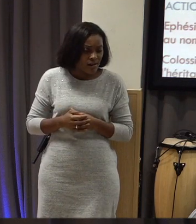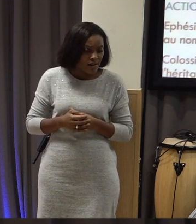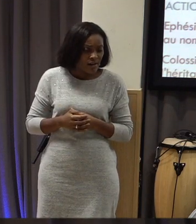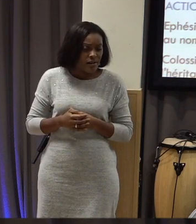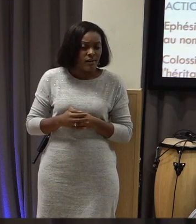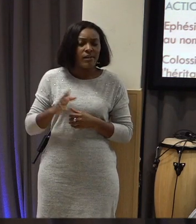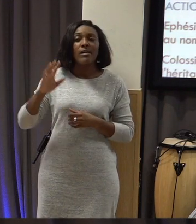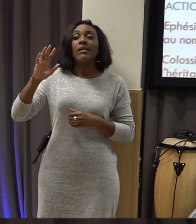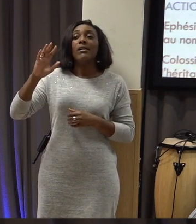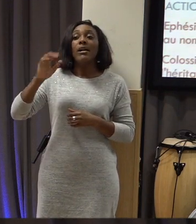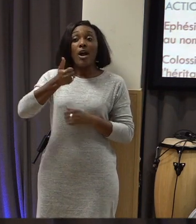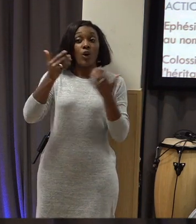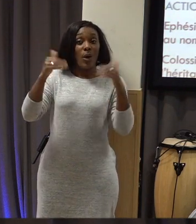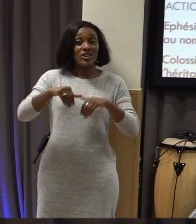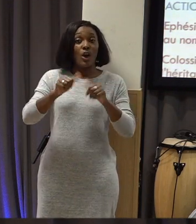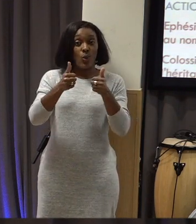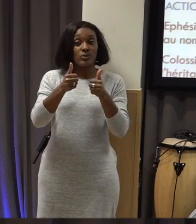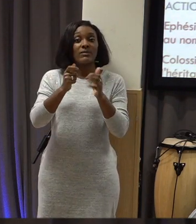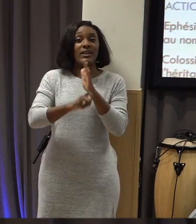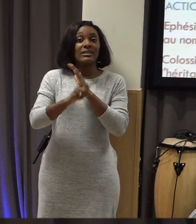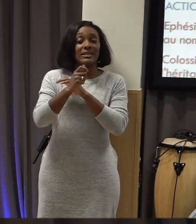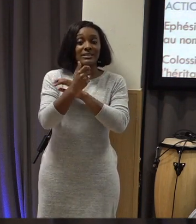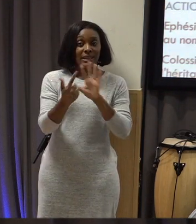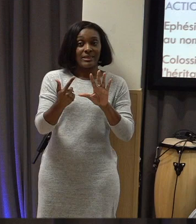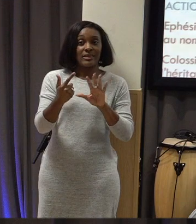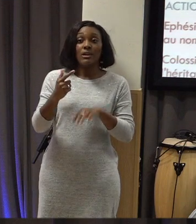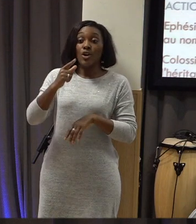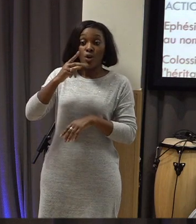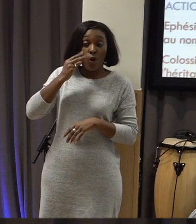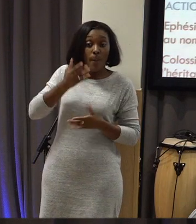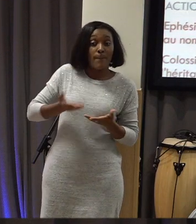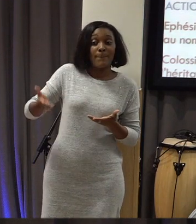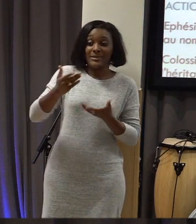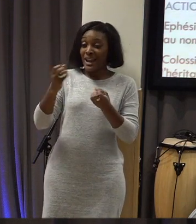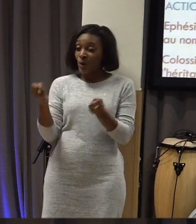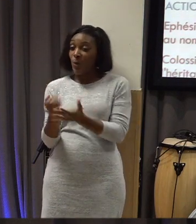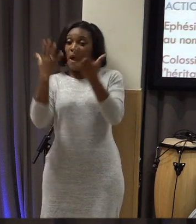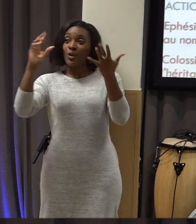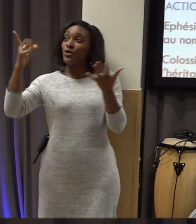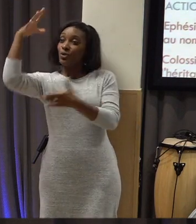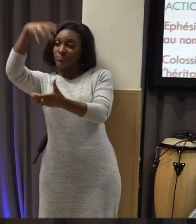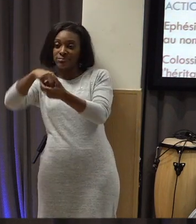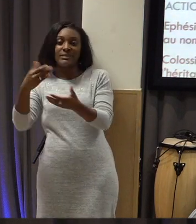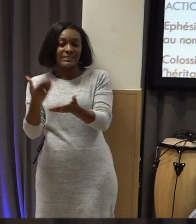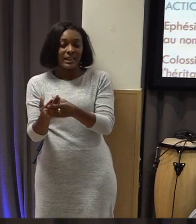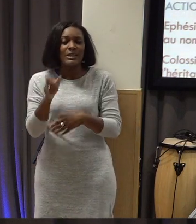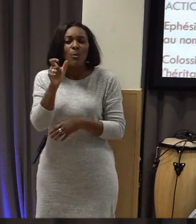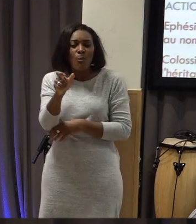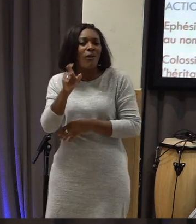Dieu. 1 Corinthiens 11, verset 7. Et c'est le même terme grec qui est employé